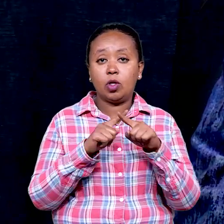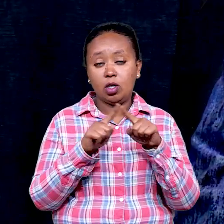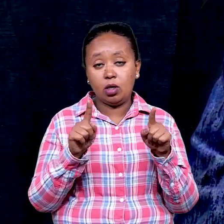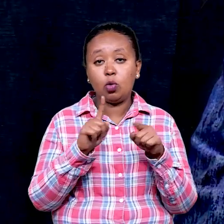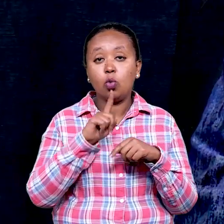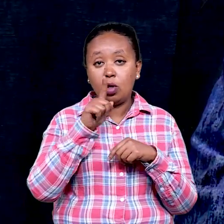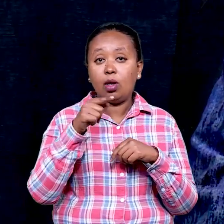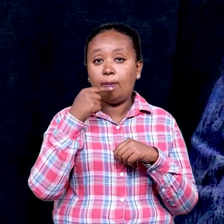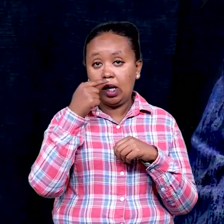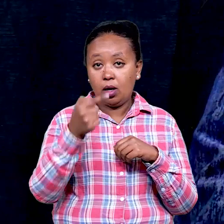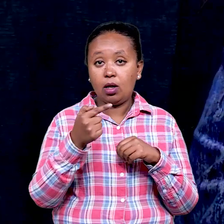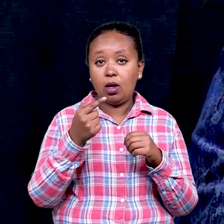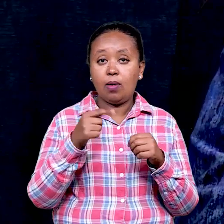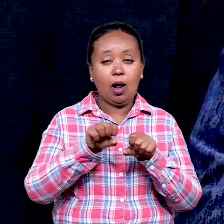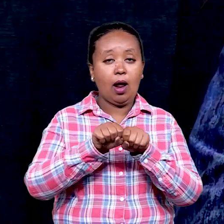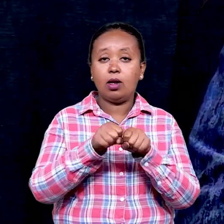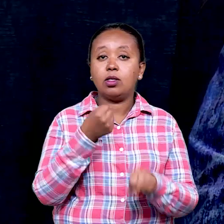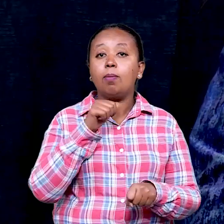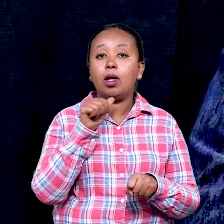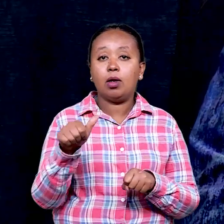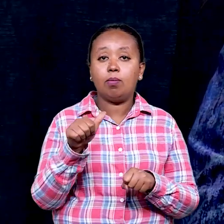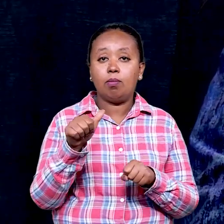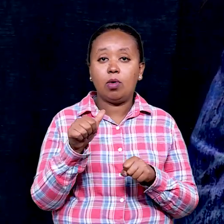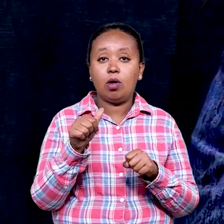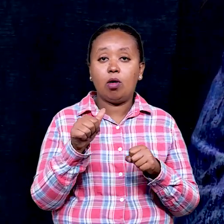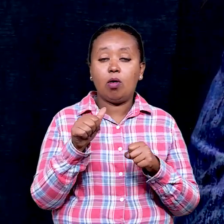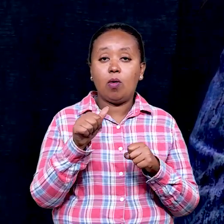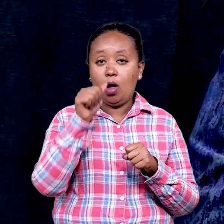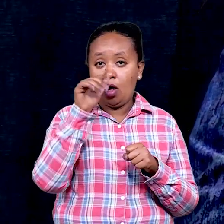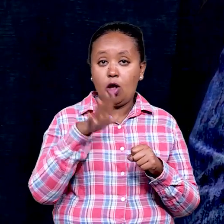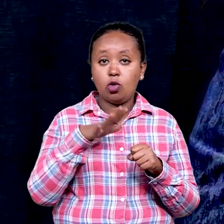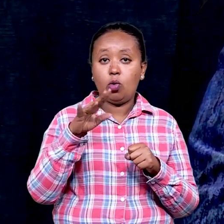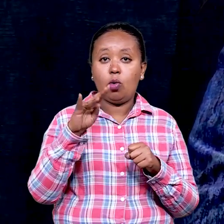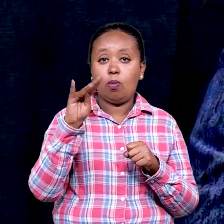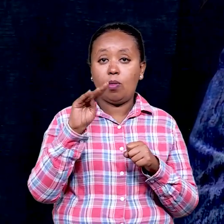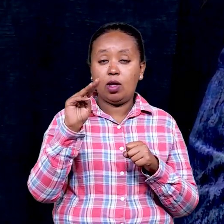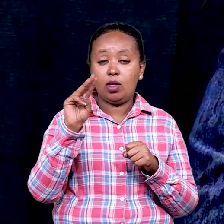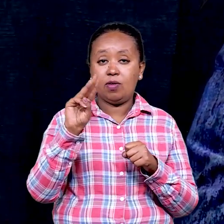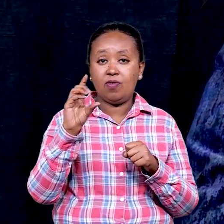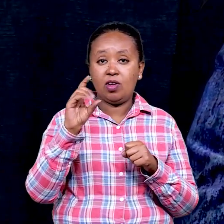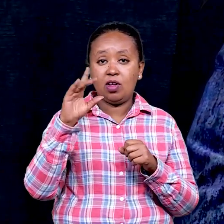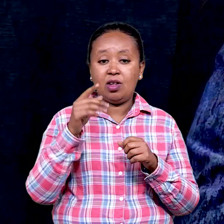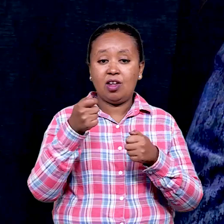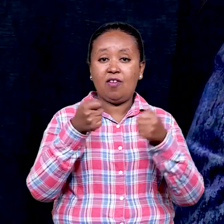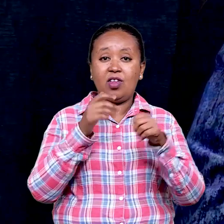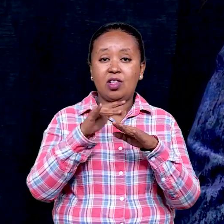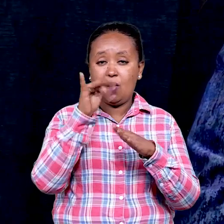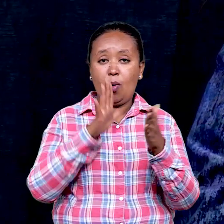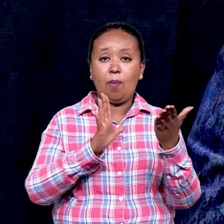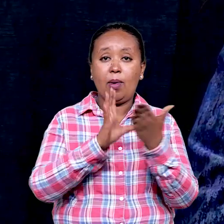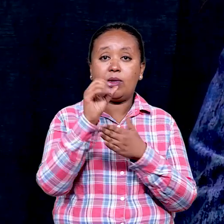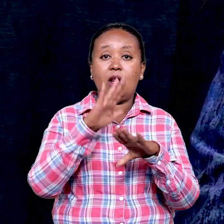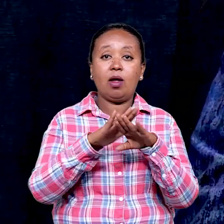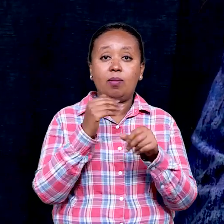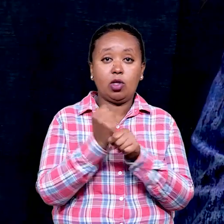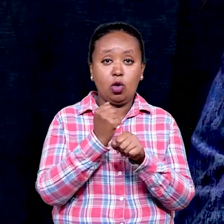ግን እውነት ለመናገር አልሰበረንም። ቅድም አሁን አቶ መስዑድ እንዳለው ገቨርናንስ ላይ ወይም የሰብአዊ መብት ላይ